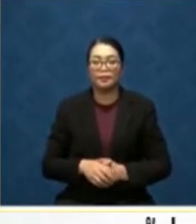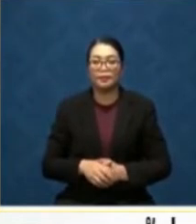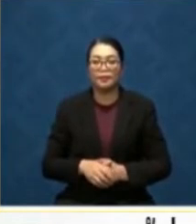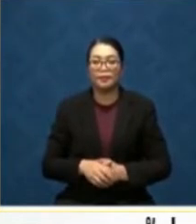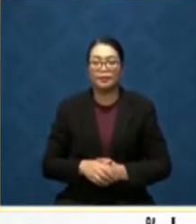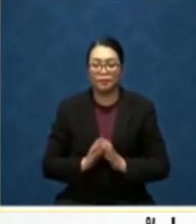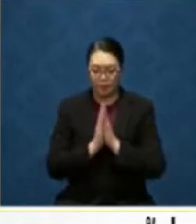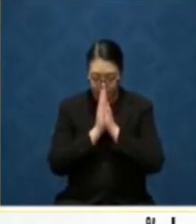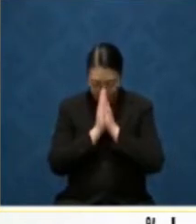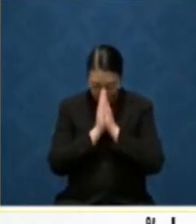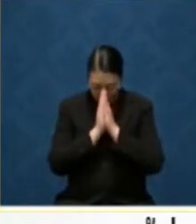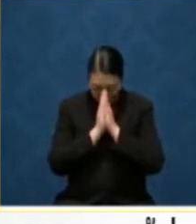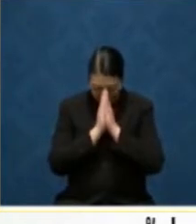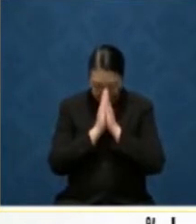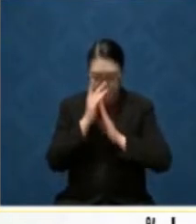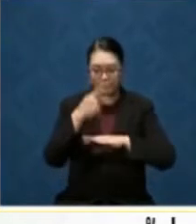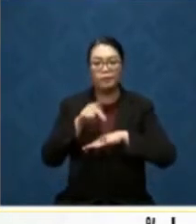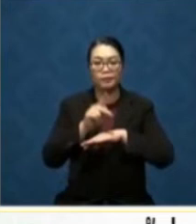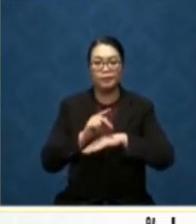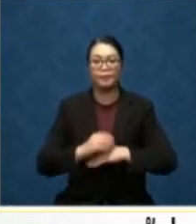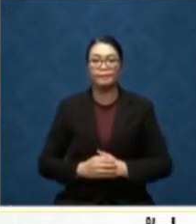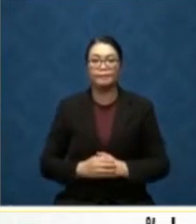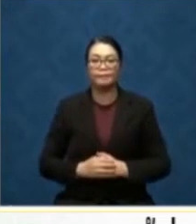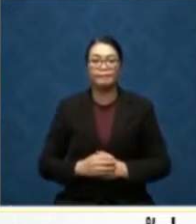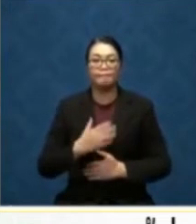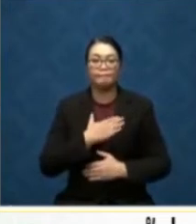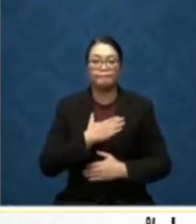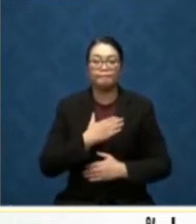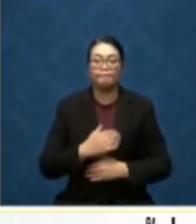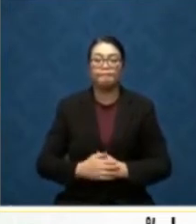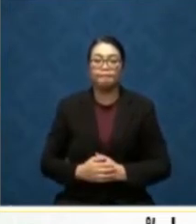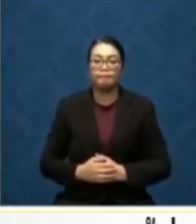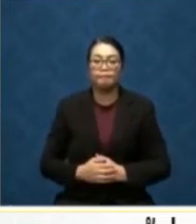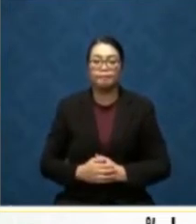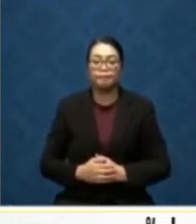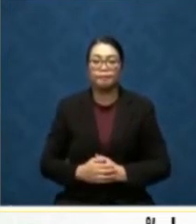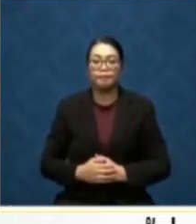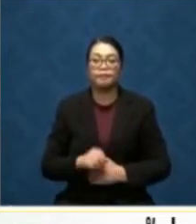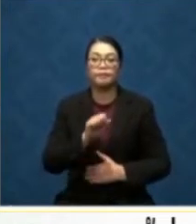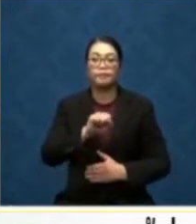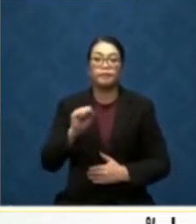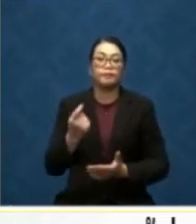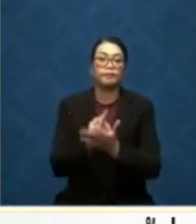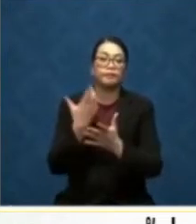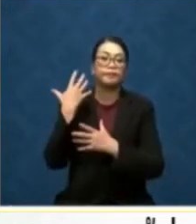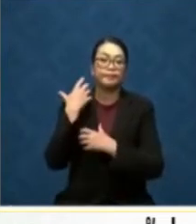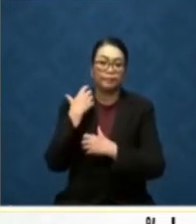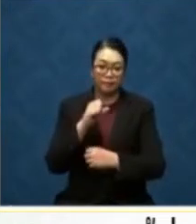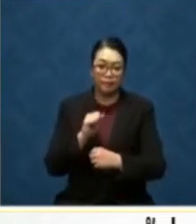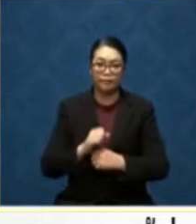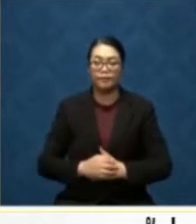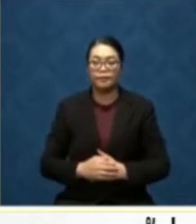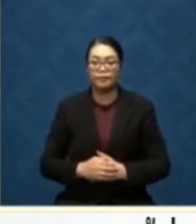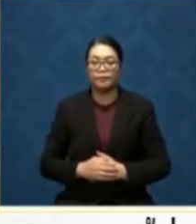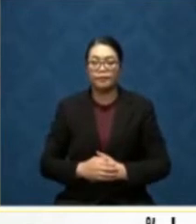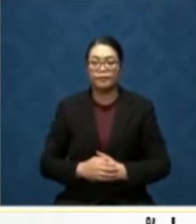กราบเรีนทานประทานสภาที่ขรบกับผม ชินวรมุเกียตพรัปชาธิปั